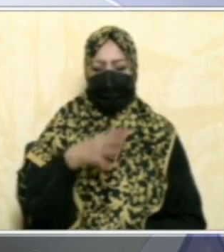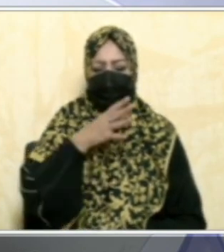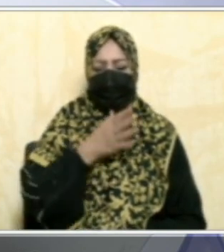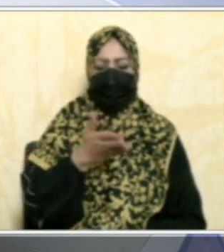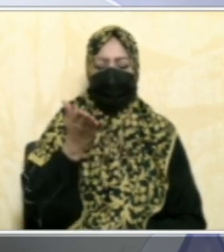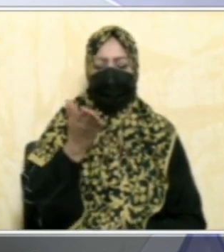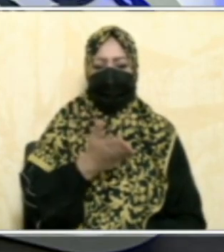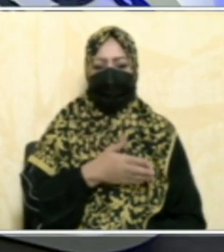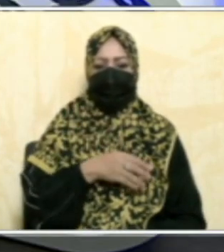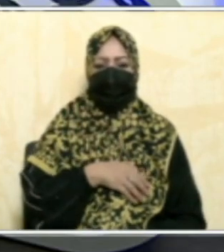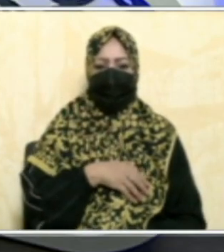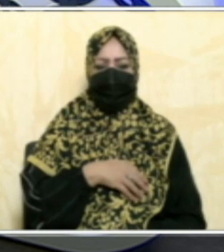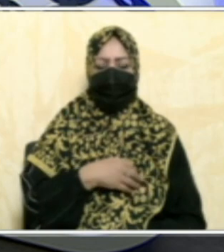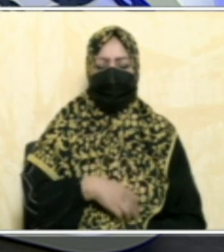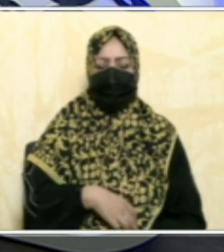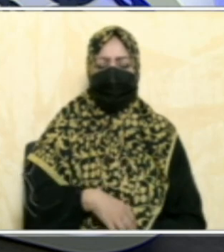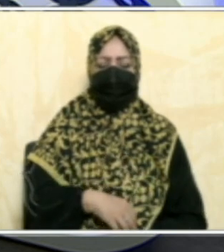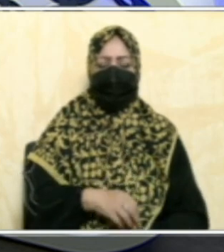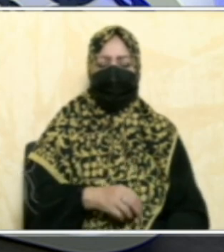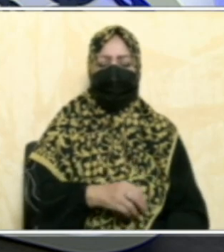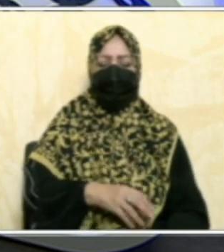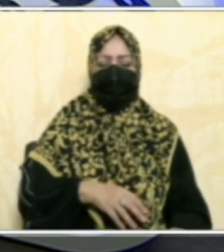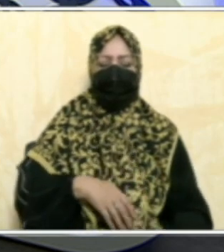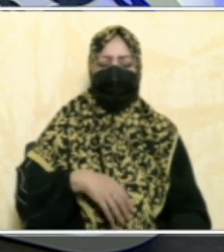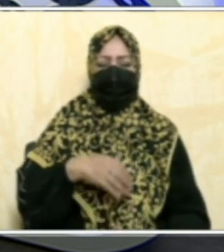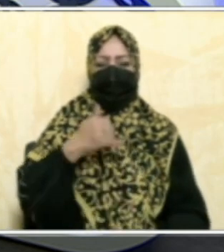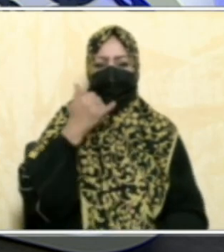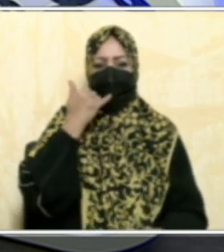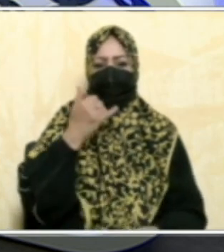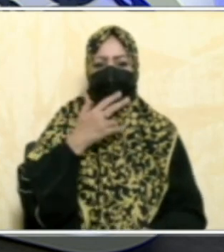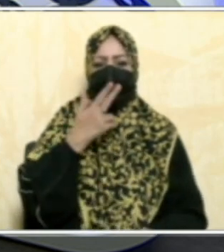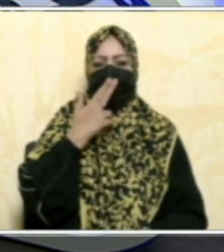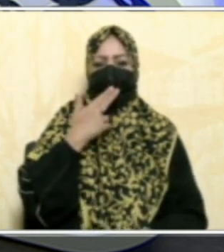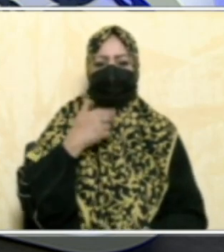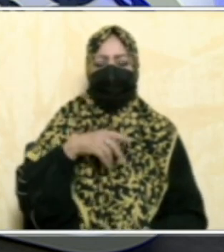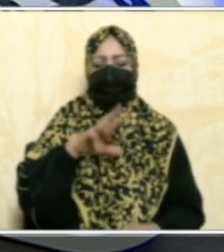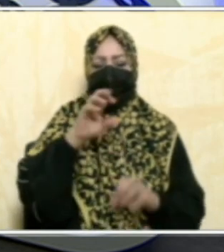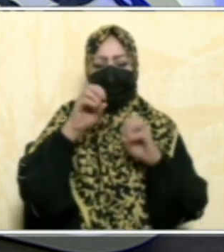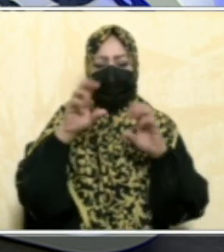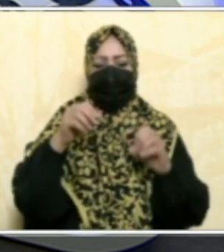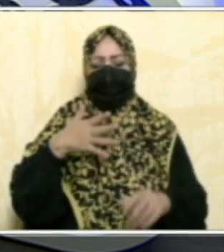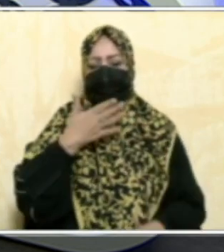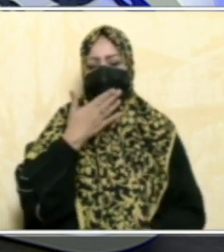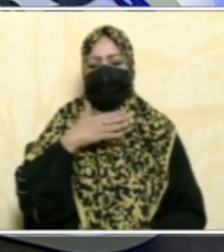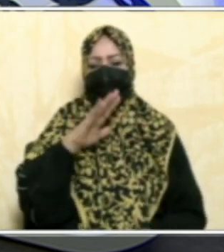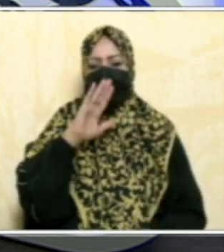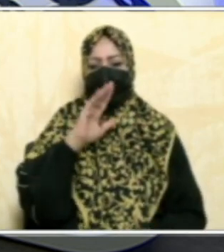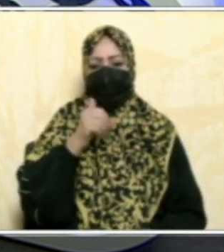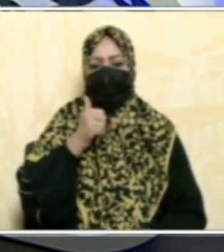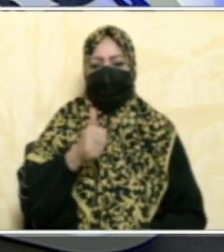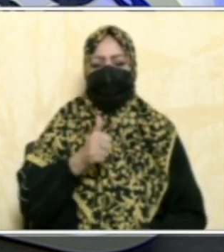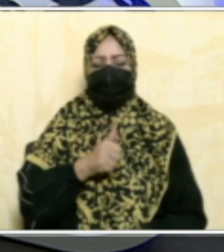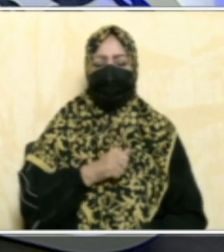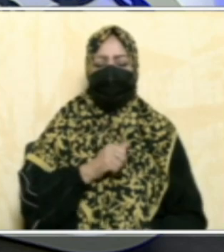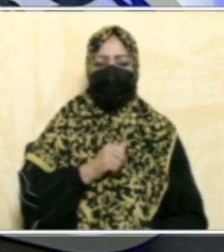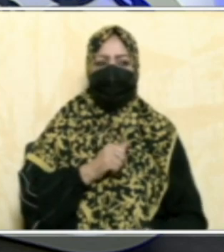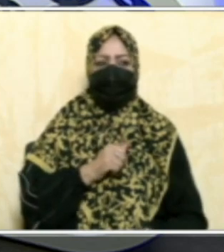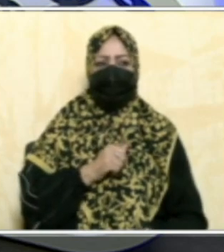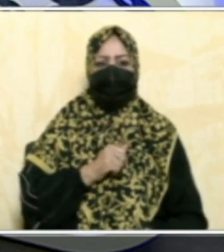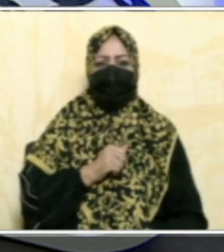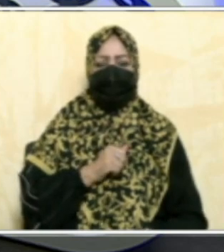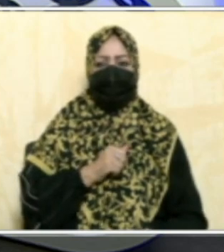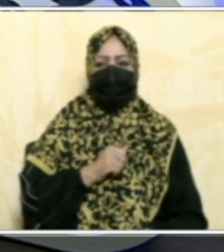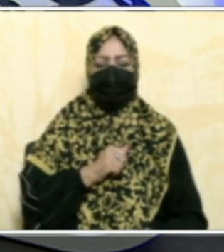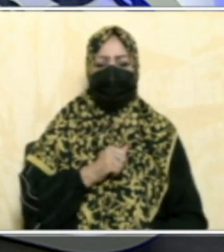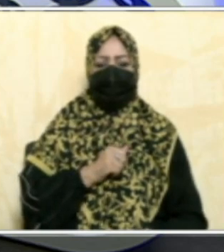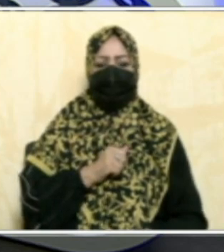الله يبارك فيك. شو حالك شيخ عبد الرحمن؟ الله يسلمك بارك الله فيك. بارك الله فيك على البرنامج الطيب. وإياكم إن شاء